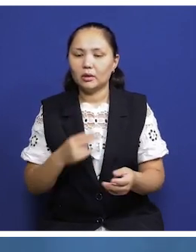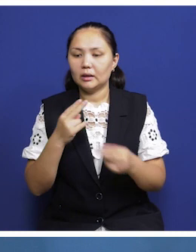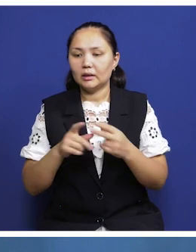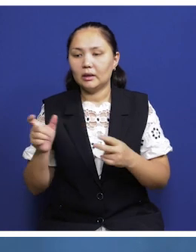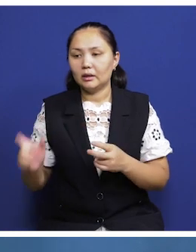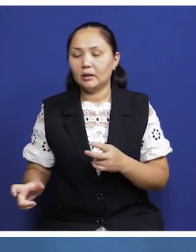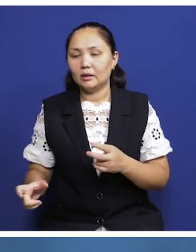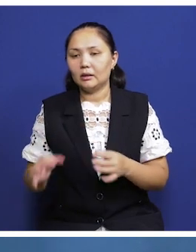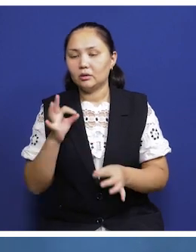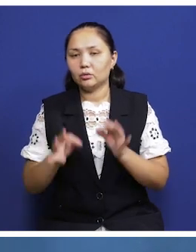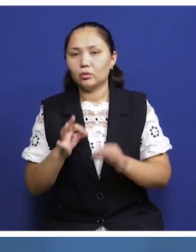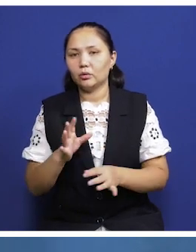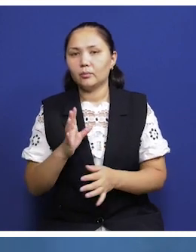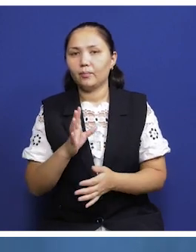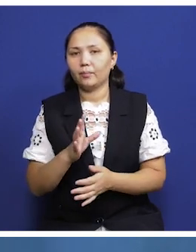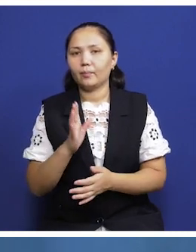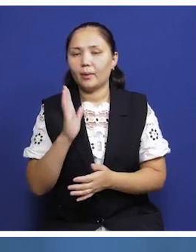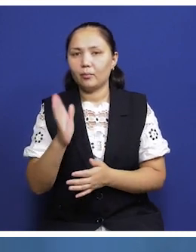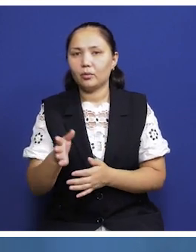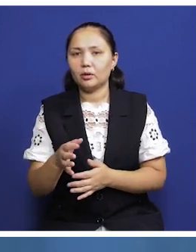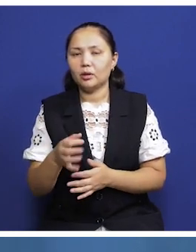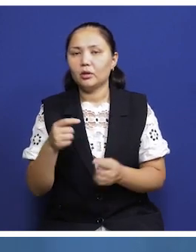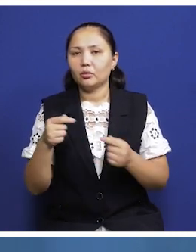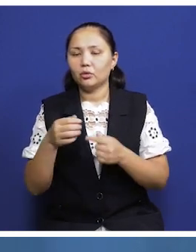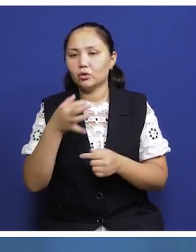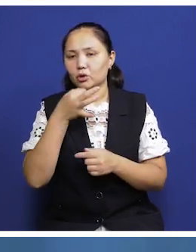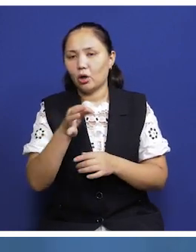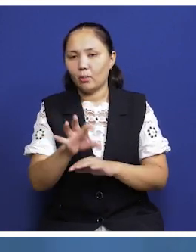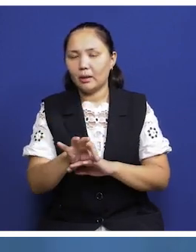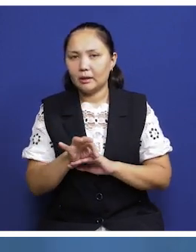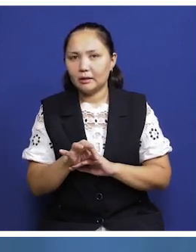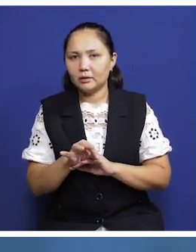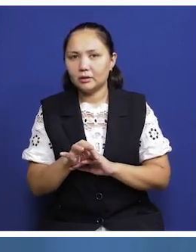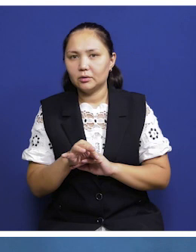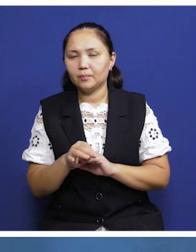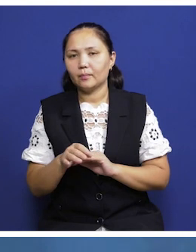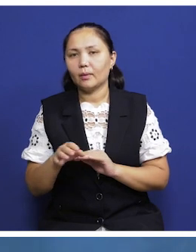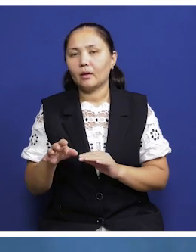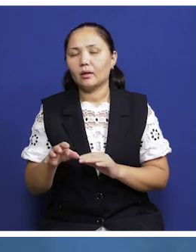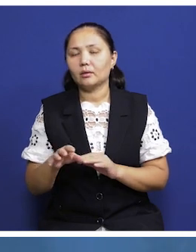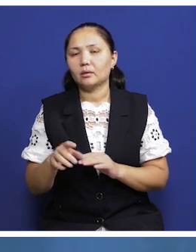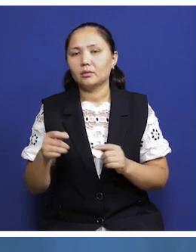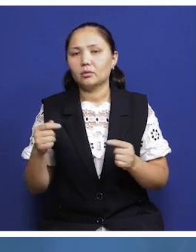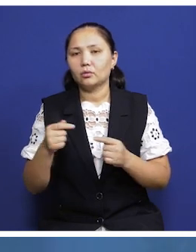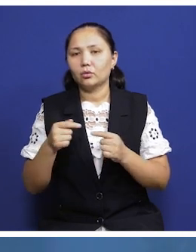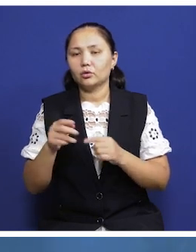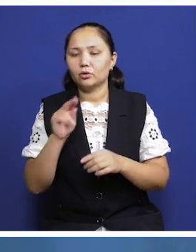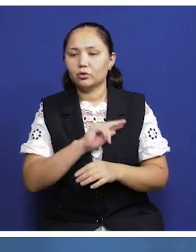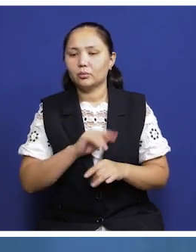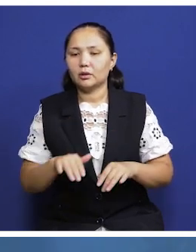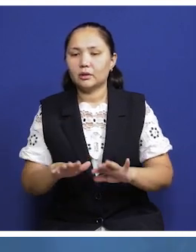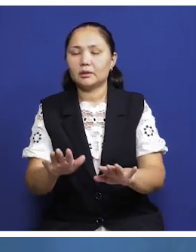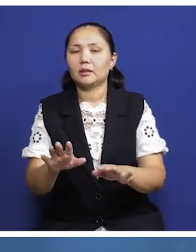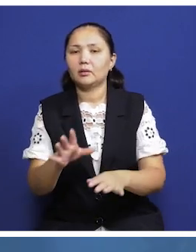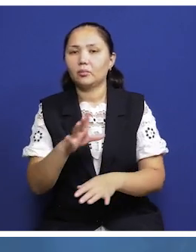сот процестері жүргізіліп жатыр. Соттың нақты үкімі шыққаннан кейін содан кейін ғана біз бұған нақты шаралар қабылдап